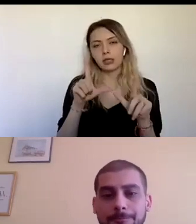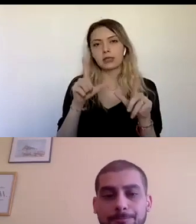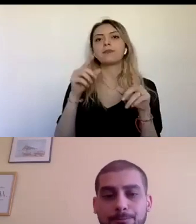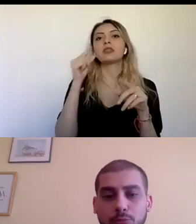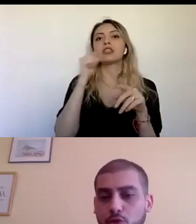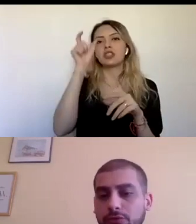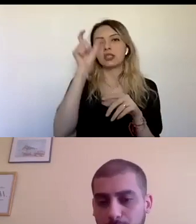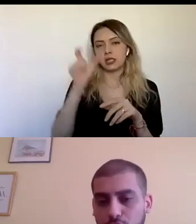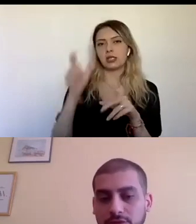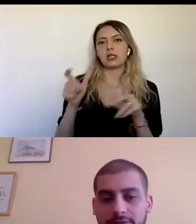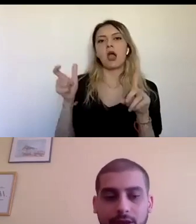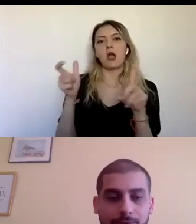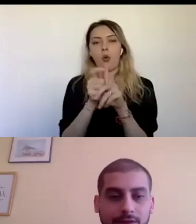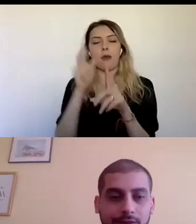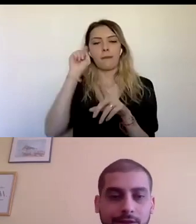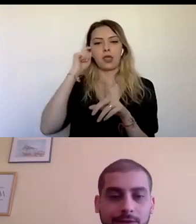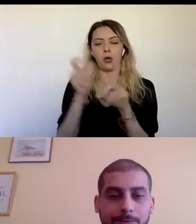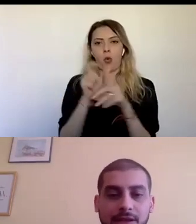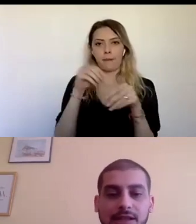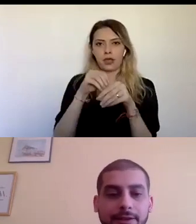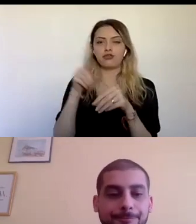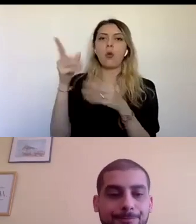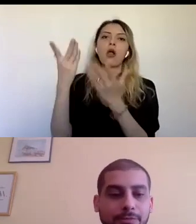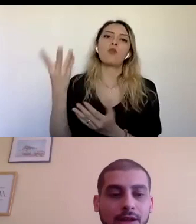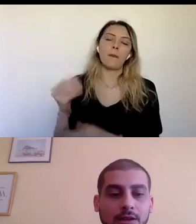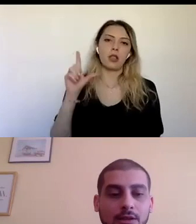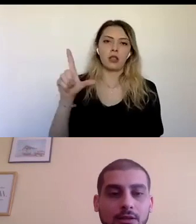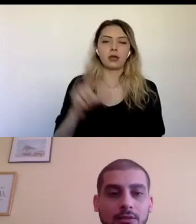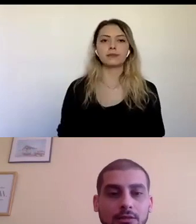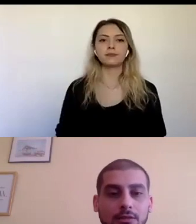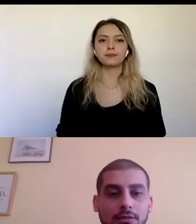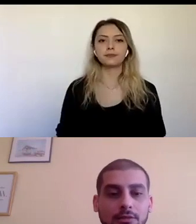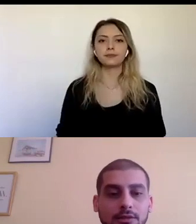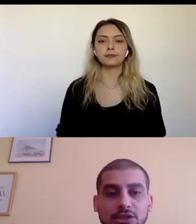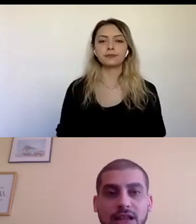Ve bu ve bundan daha fazlası bilgilere